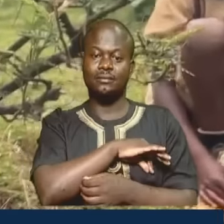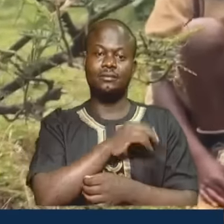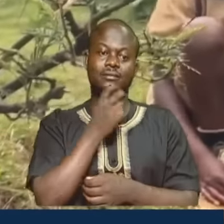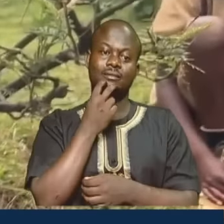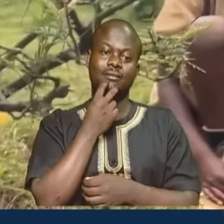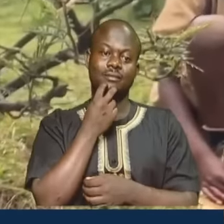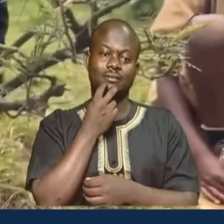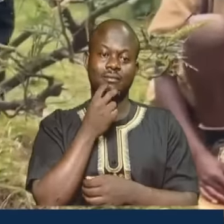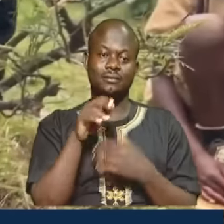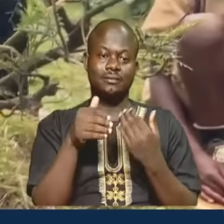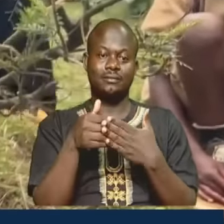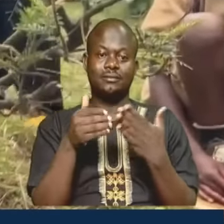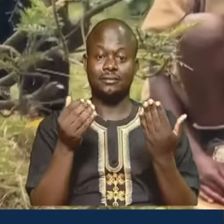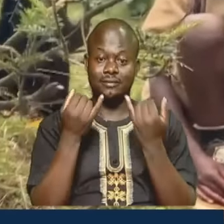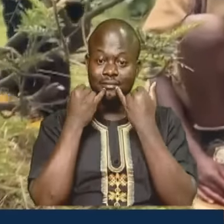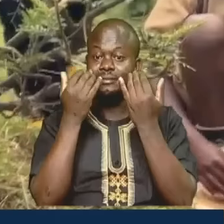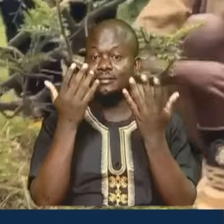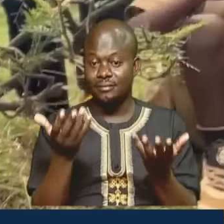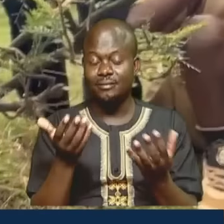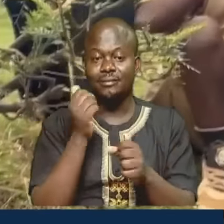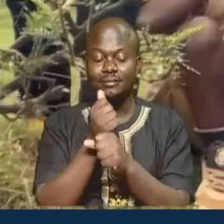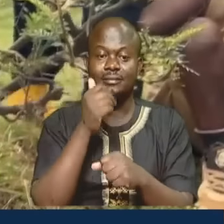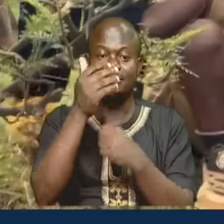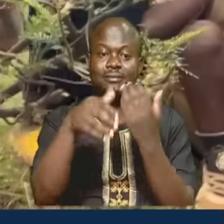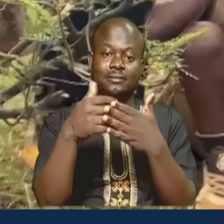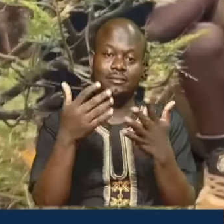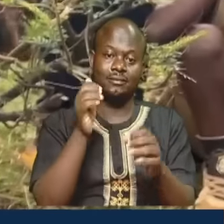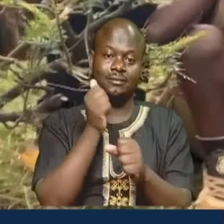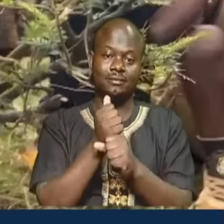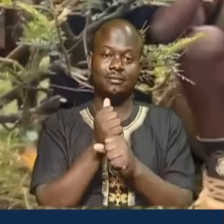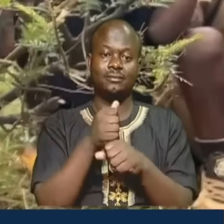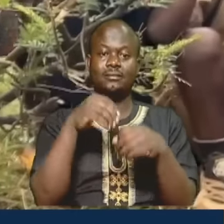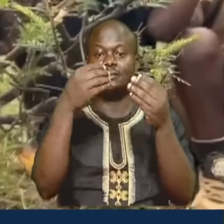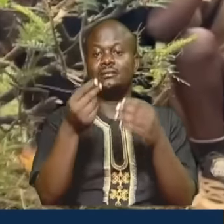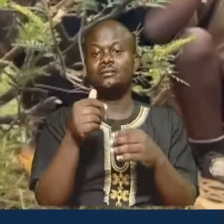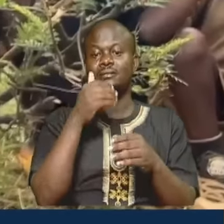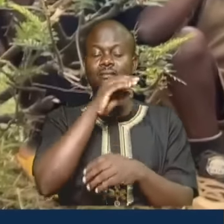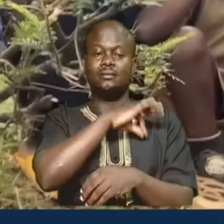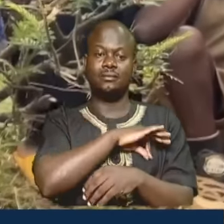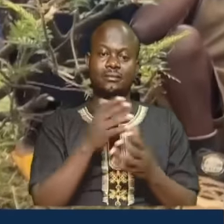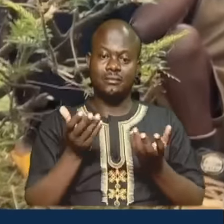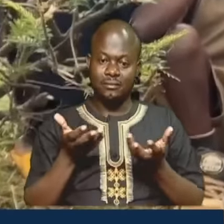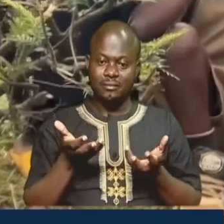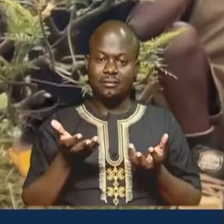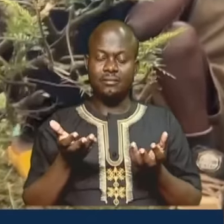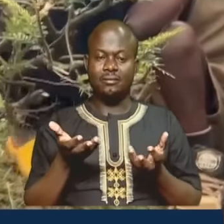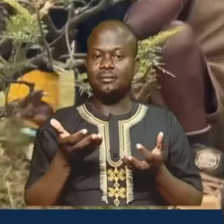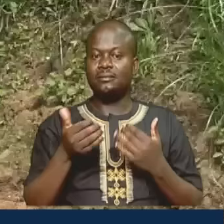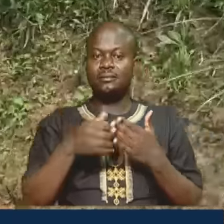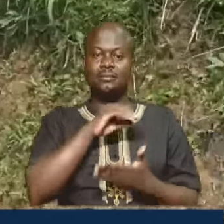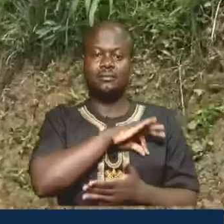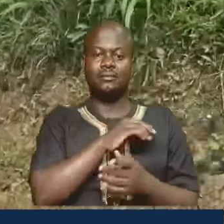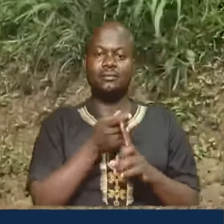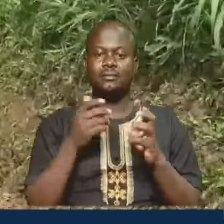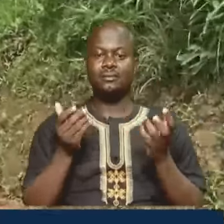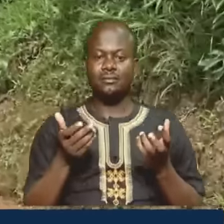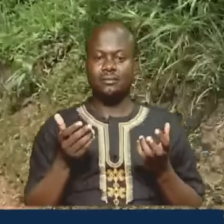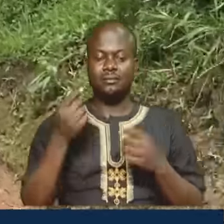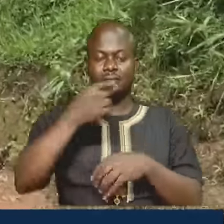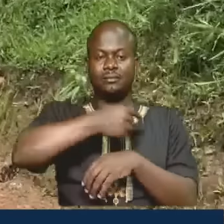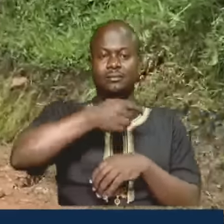nti ndangamubwira inti subura gukora mura gukora gucya watanga n'amafaranga ukazahembwa hehe wenda inyungu yikura hehe uyu